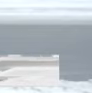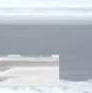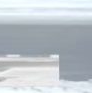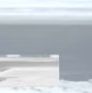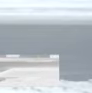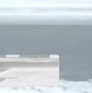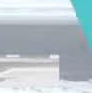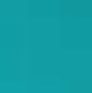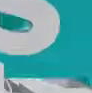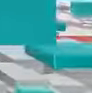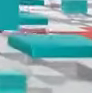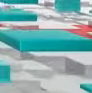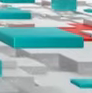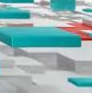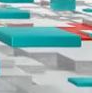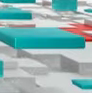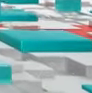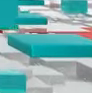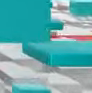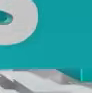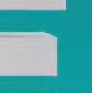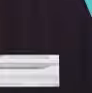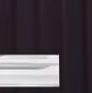Қонар айтам.